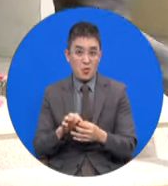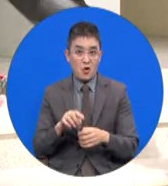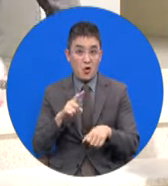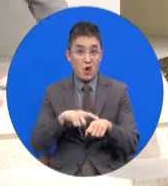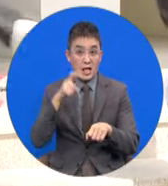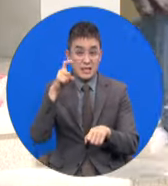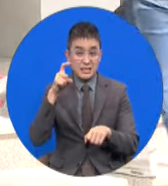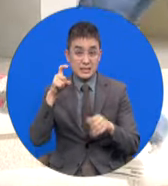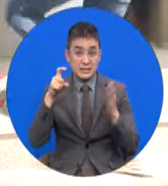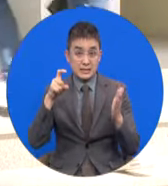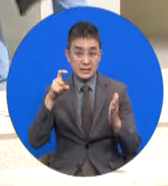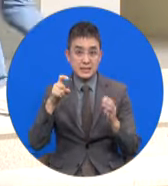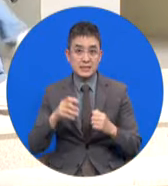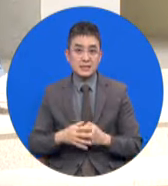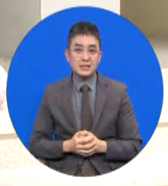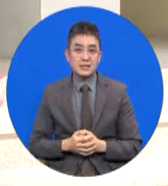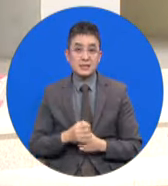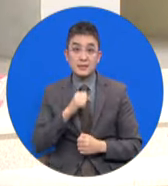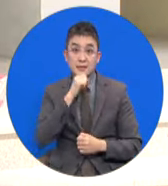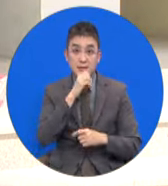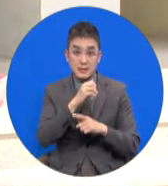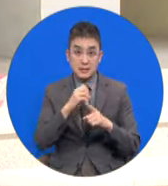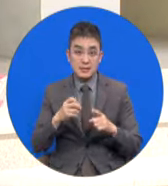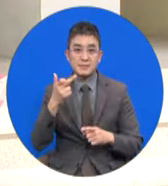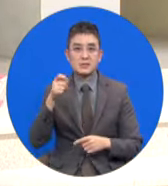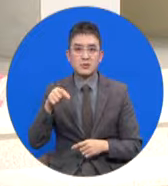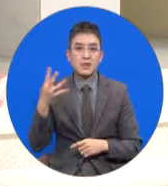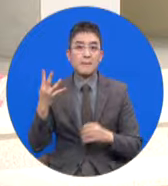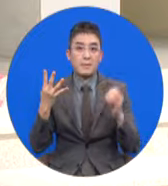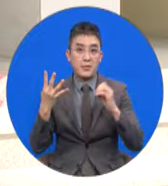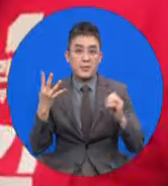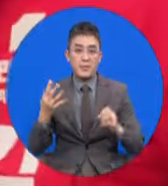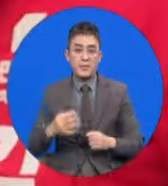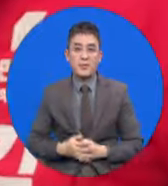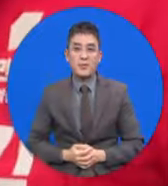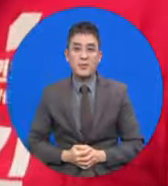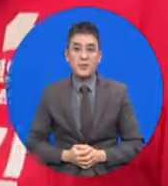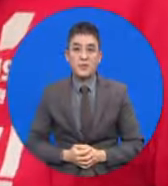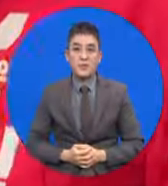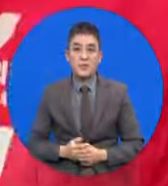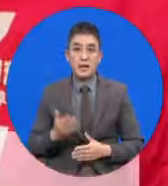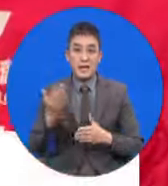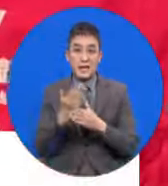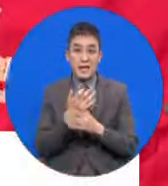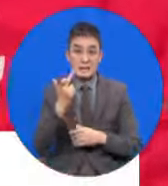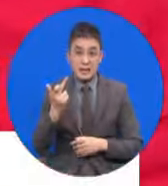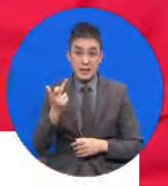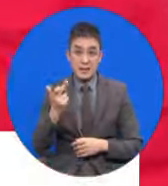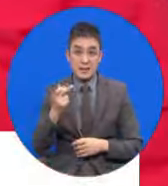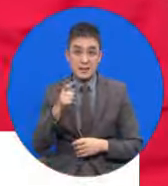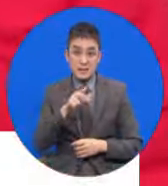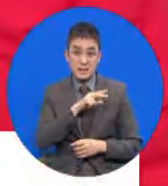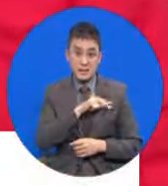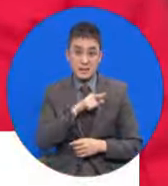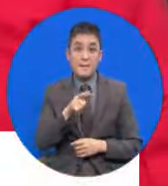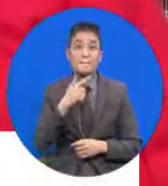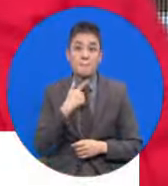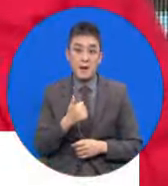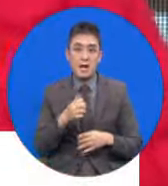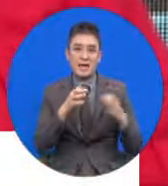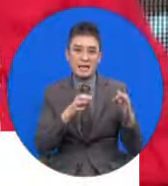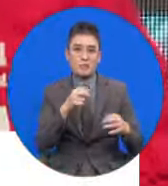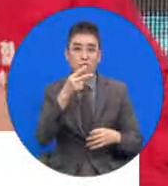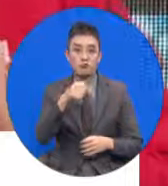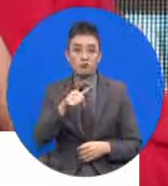11시 기준 양산 지역 투표율은 17.4%입니다. 양산을 지역구에선 현역인 더불어민주당 김두관